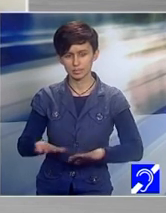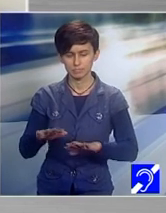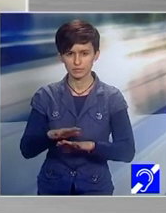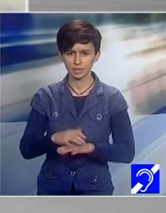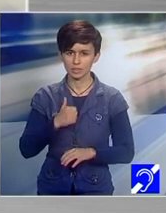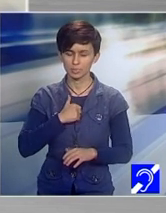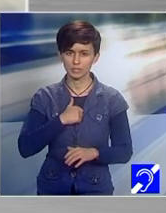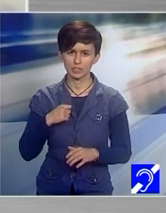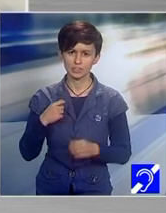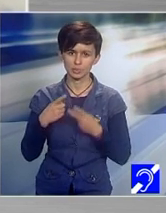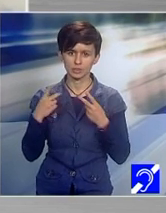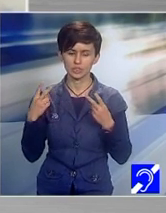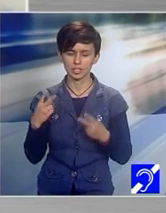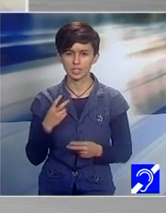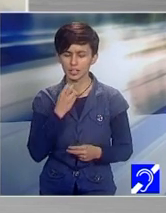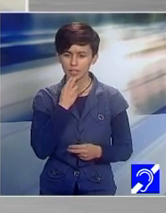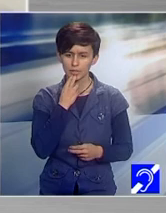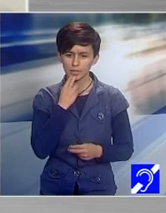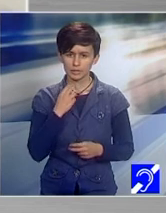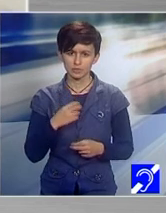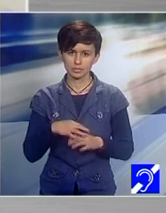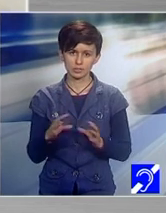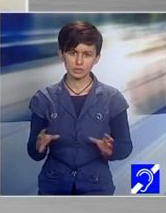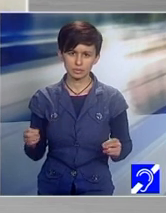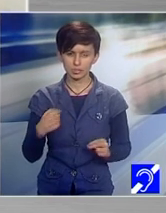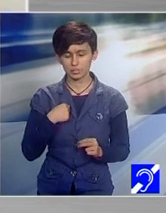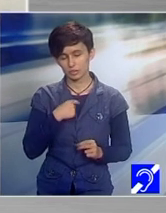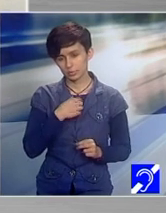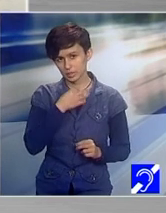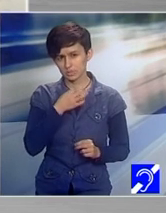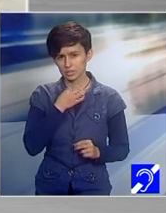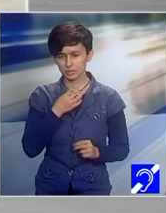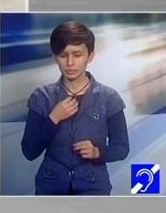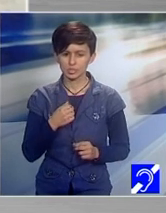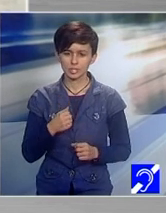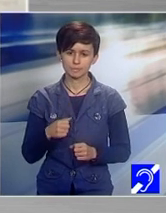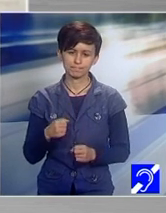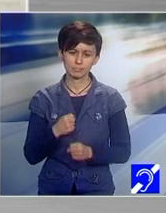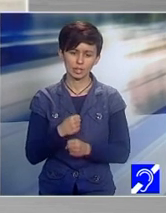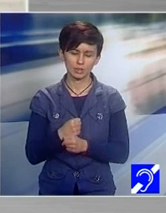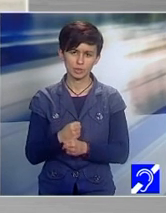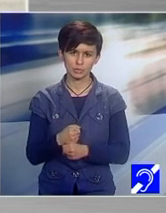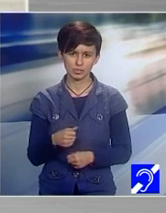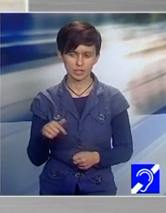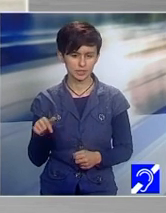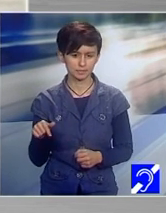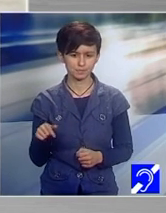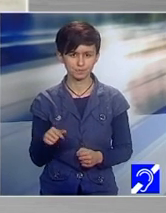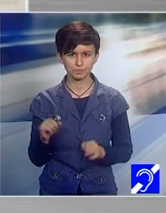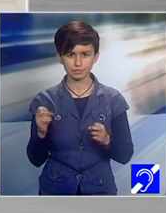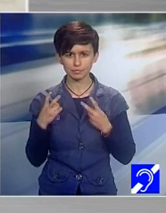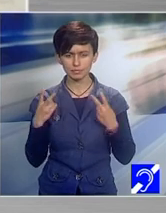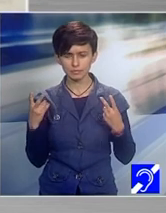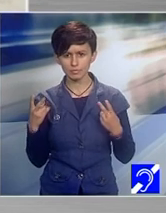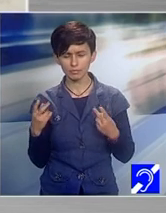dintre prioritățile poliției române și pot spune că ne-am ocupat de acest lucru nu numai în cadrul unor